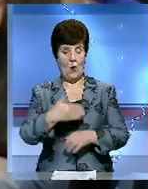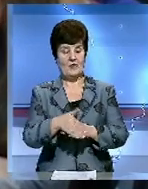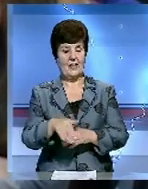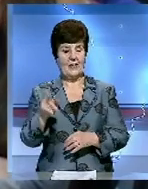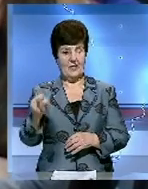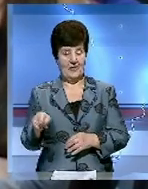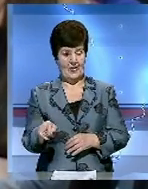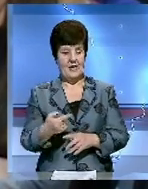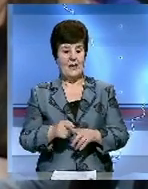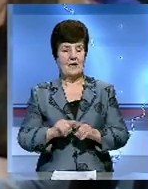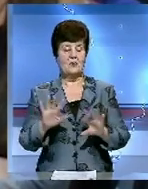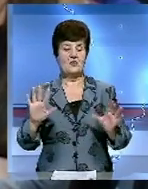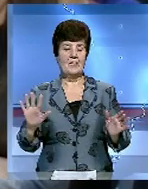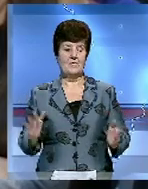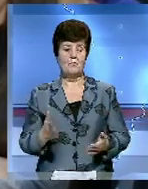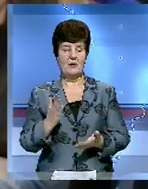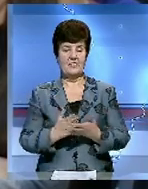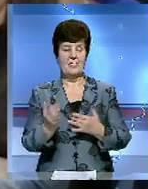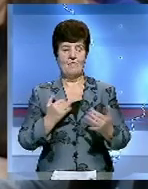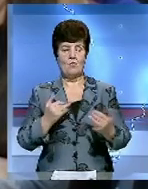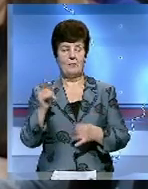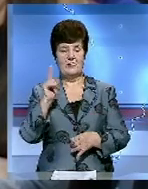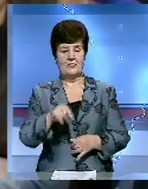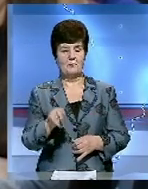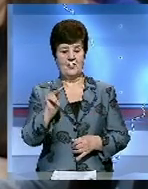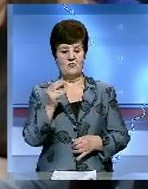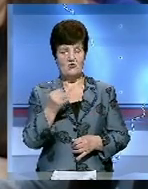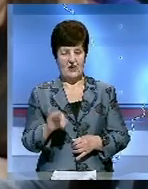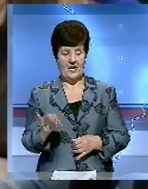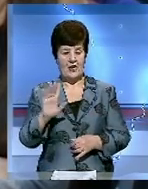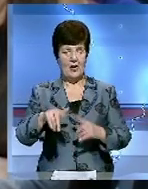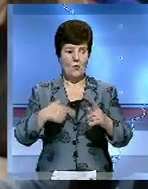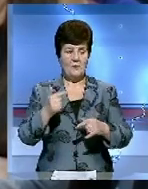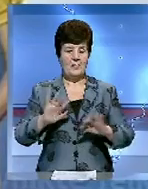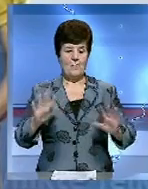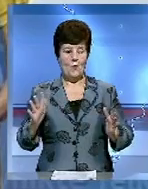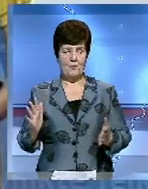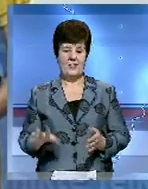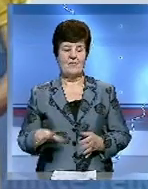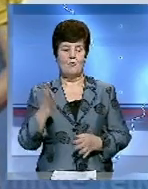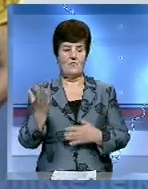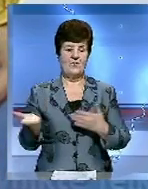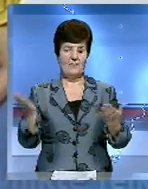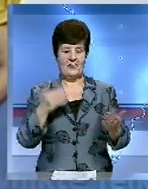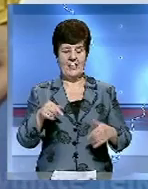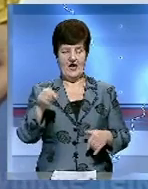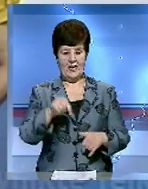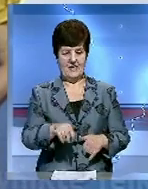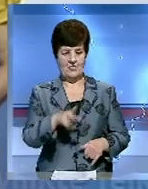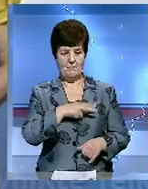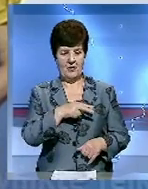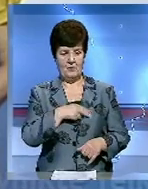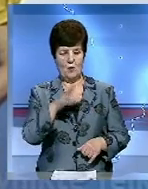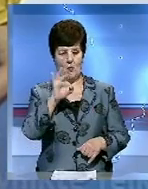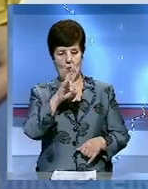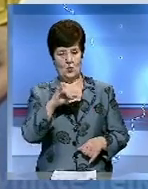se întâmplă, cred că e vorba despre cei care în următoarele momente vor fi invitați aici pentru a lua premiul ONU în domeniul